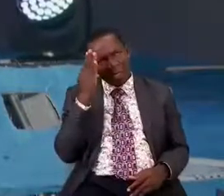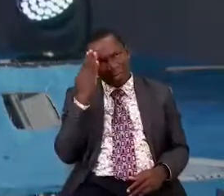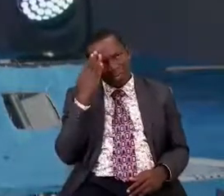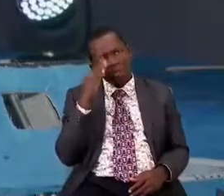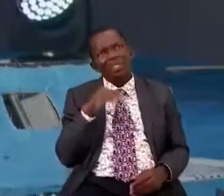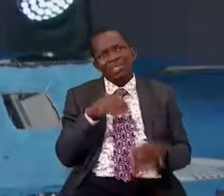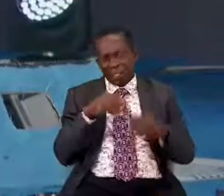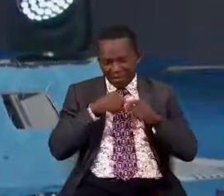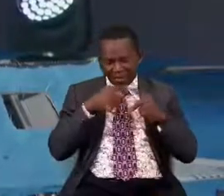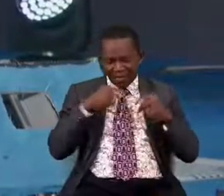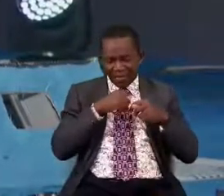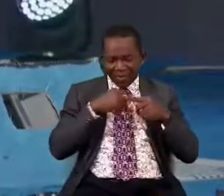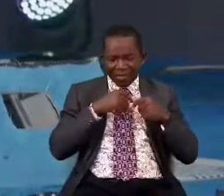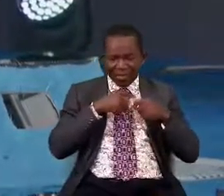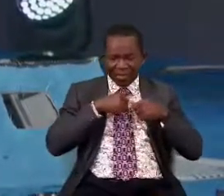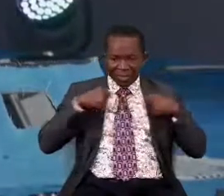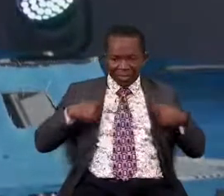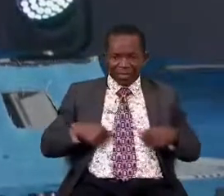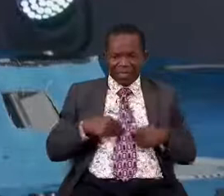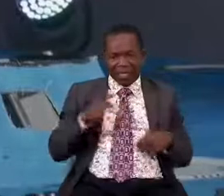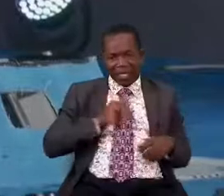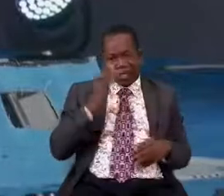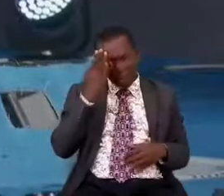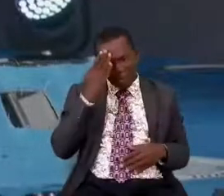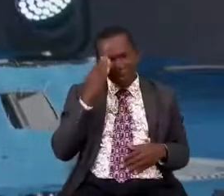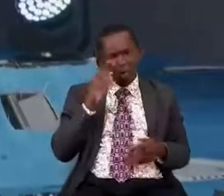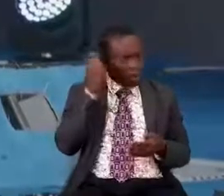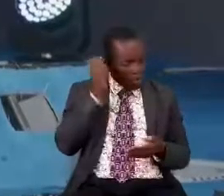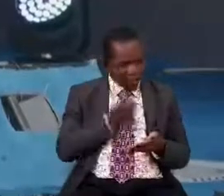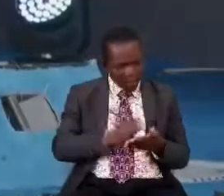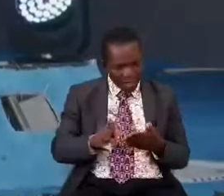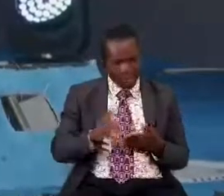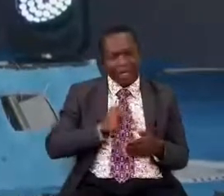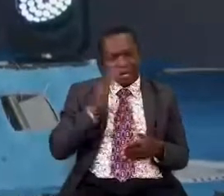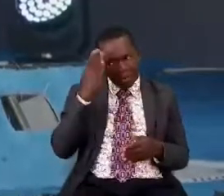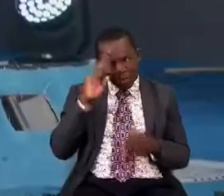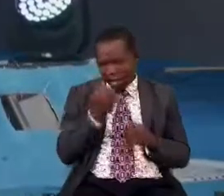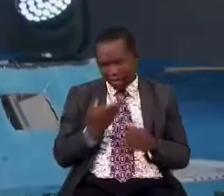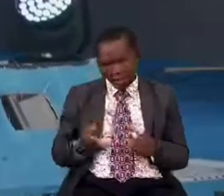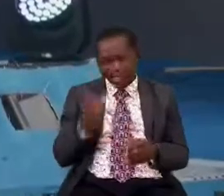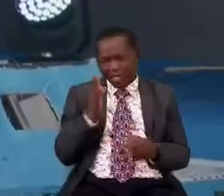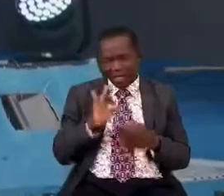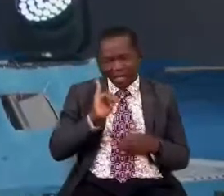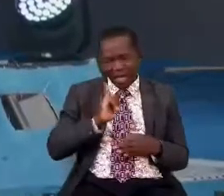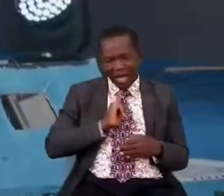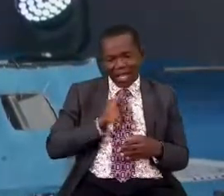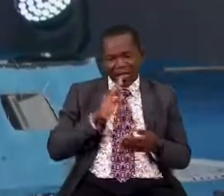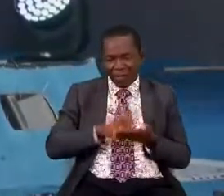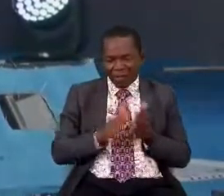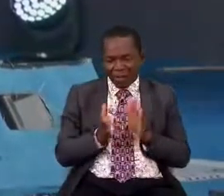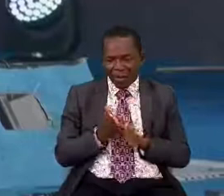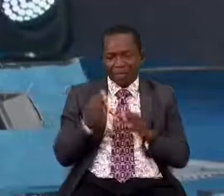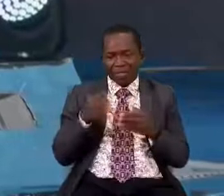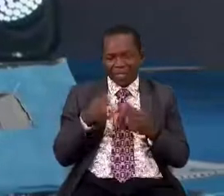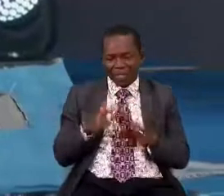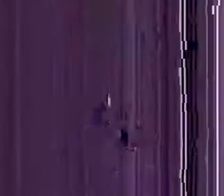viennent, si je deviens le leader de cette équipe apostolique, je vous assure, je vais renvoyer tous ces gens-là. Mais